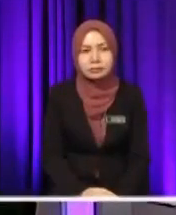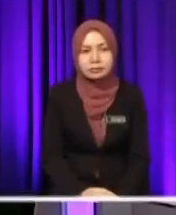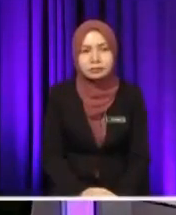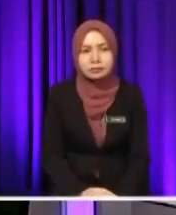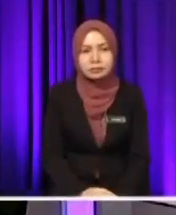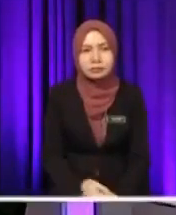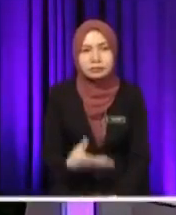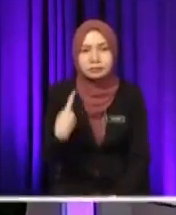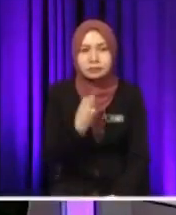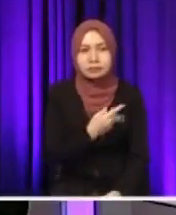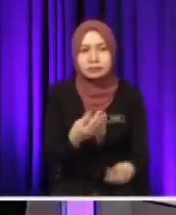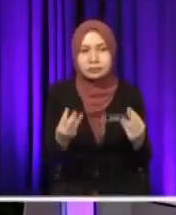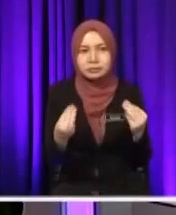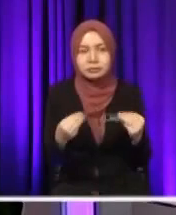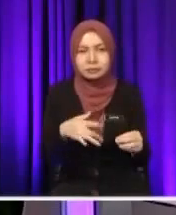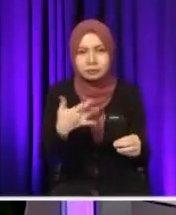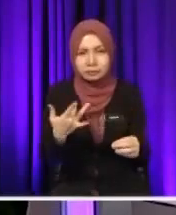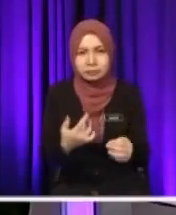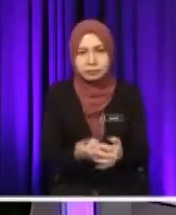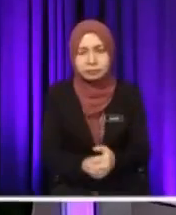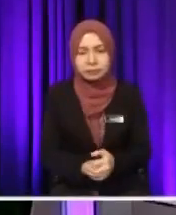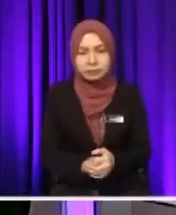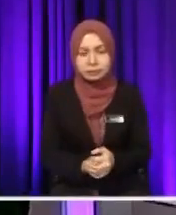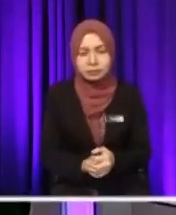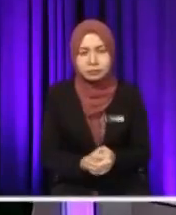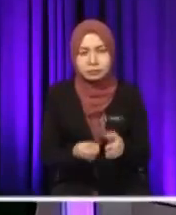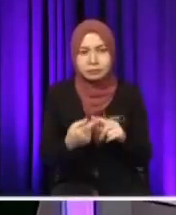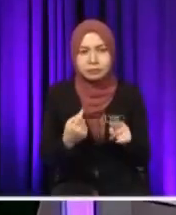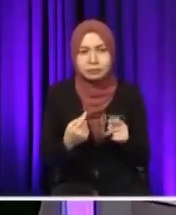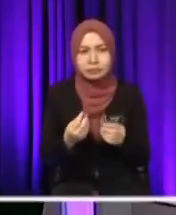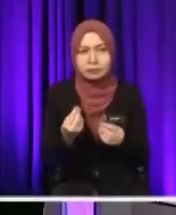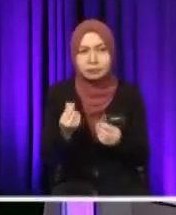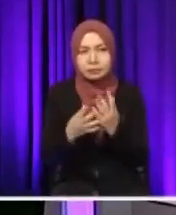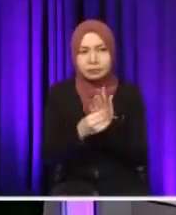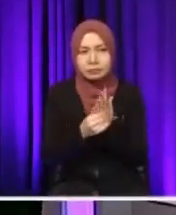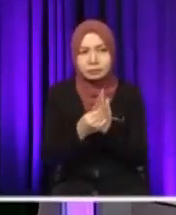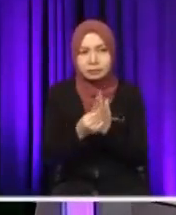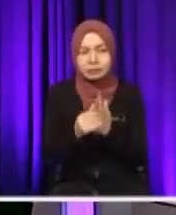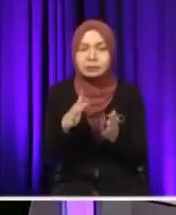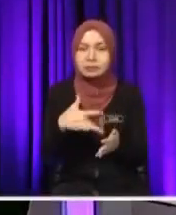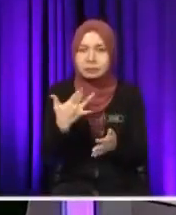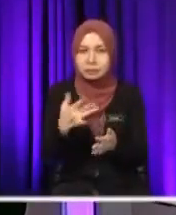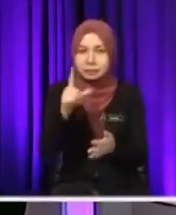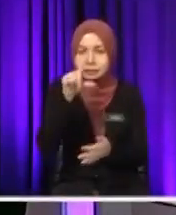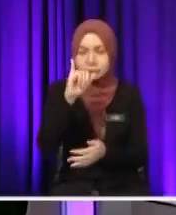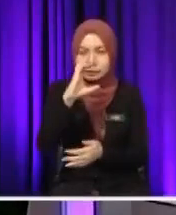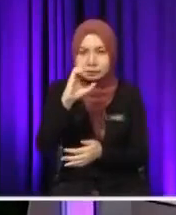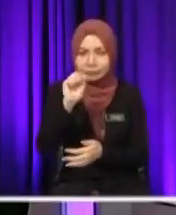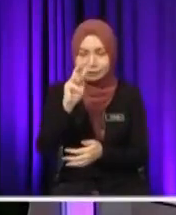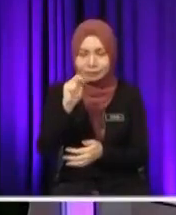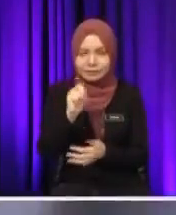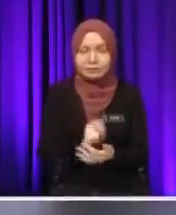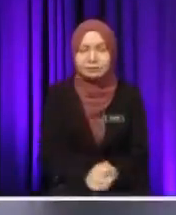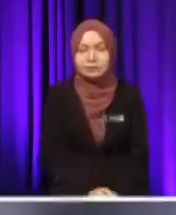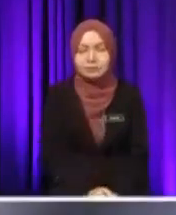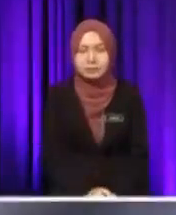kita nak rasa feel daripada tangan setiap orang ni betul ke rasanya licin. Okey. Jom kita rasa dulu,